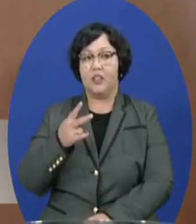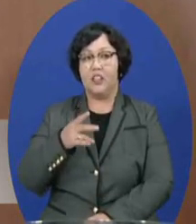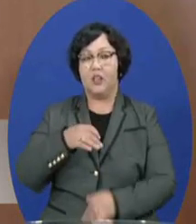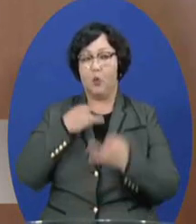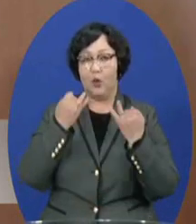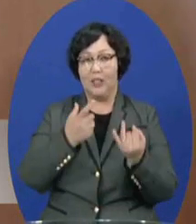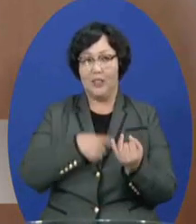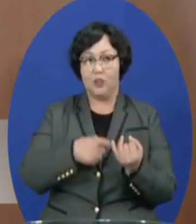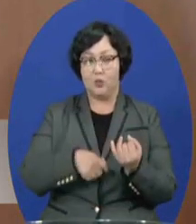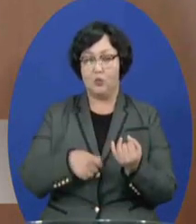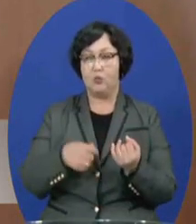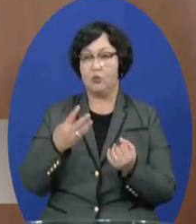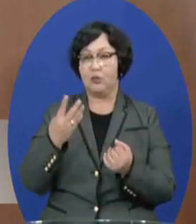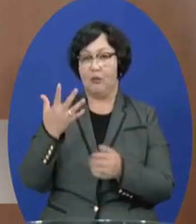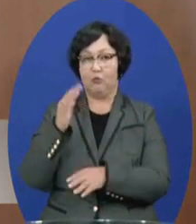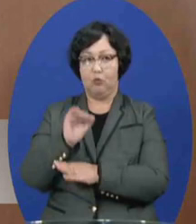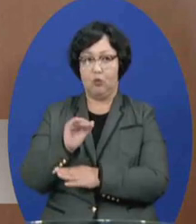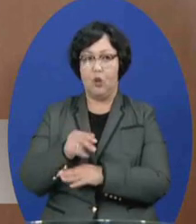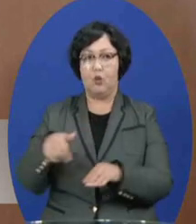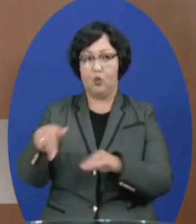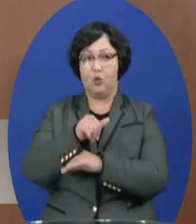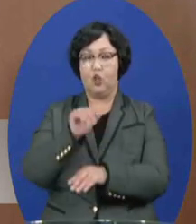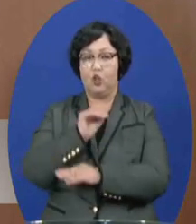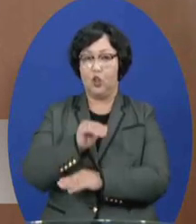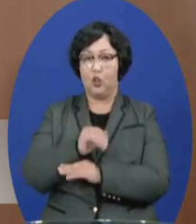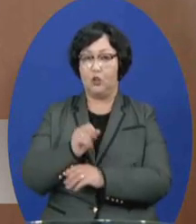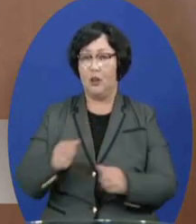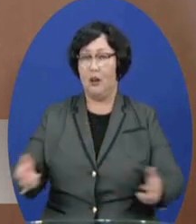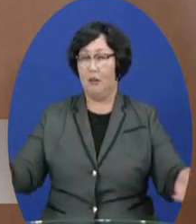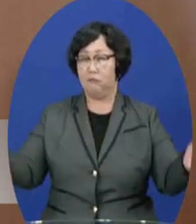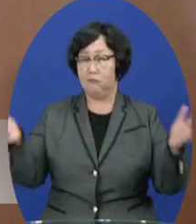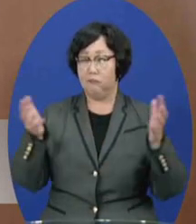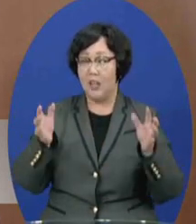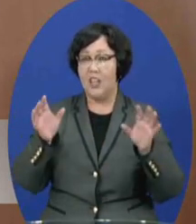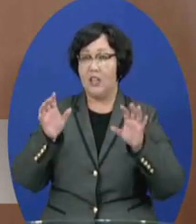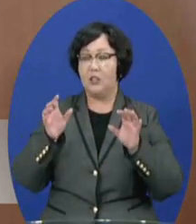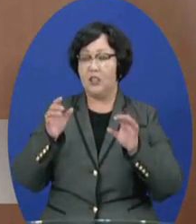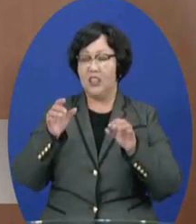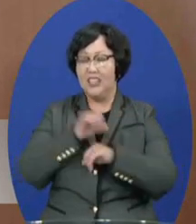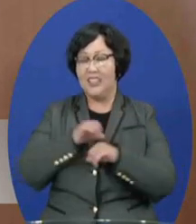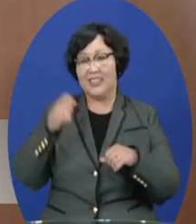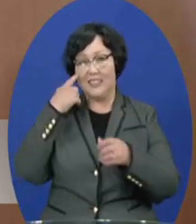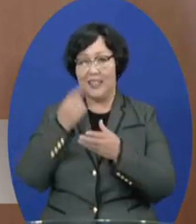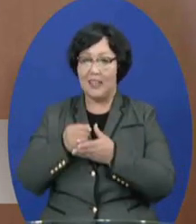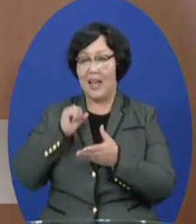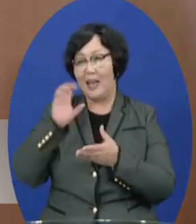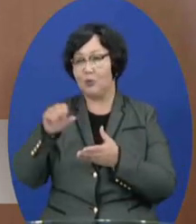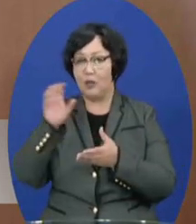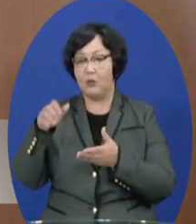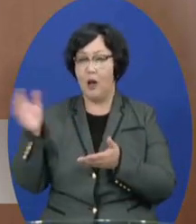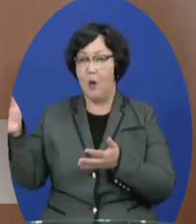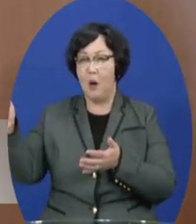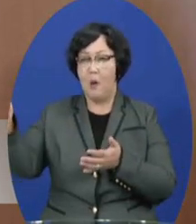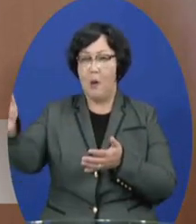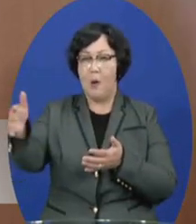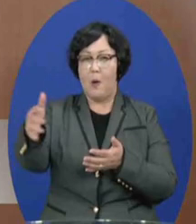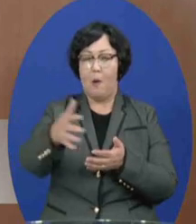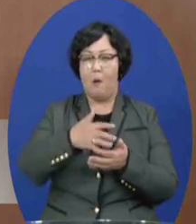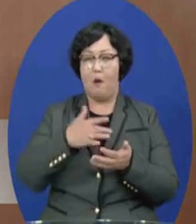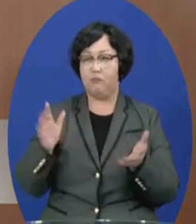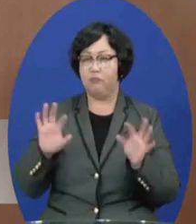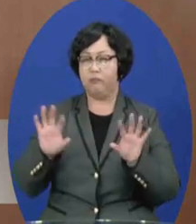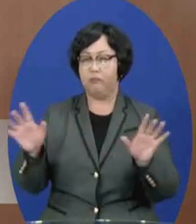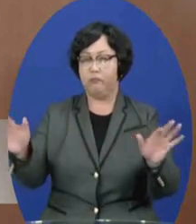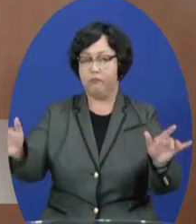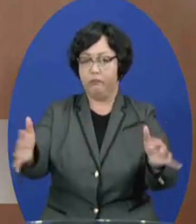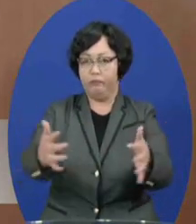гишүүн, 45 төлөөлөгч, за дүүргийн төлөөлөгчдөр нийлээд иргэдээс одоо санал асуулга явуул. Иргэдийн оролцоо, одоо шин тухайн